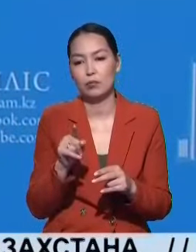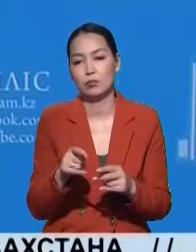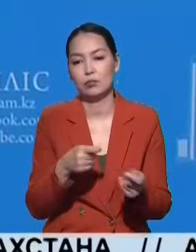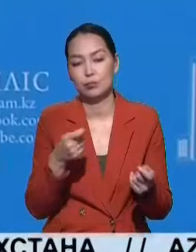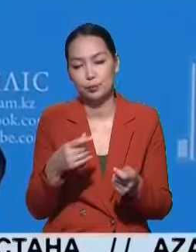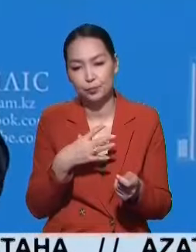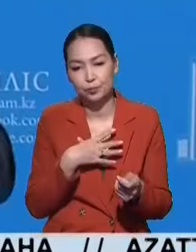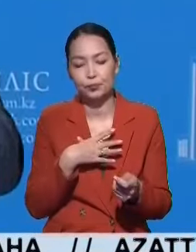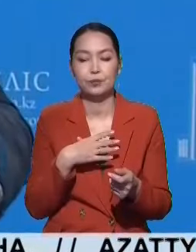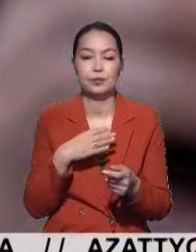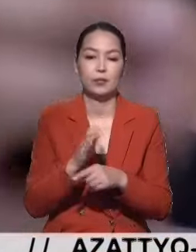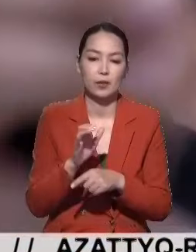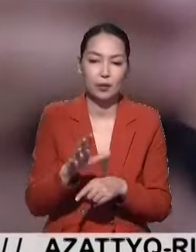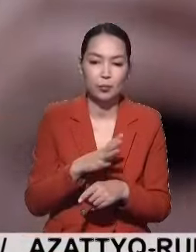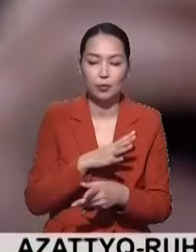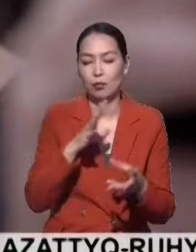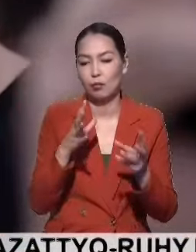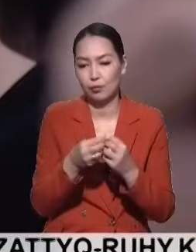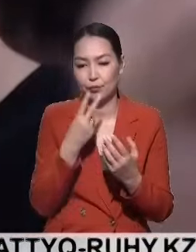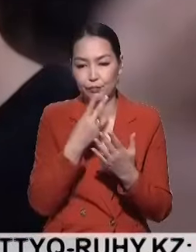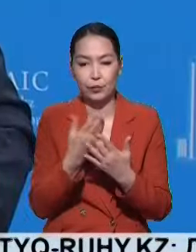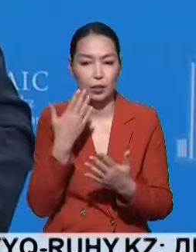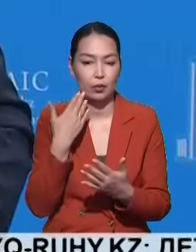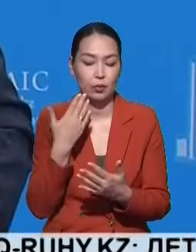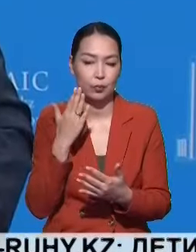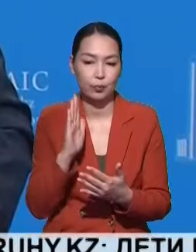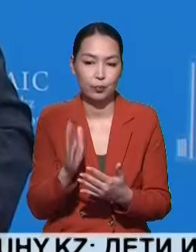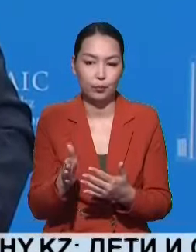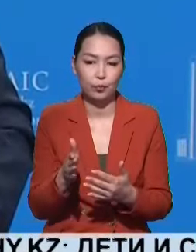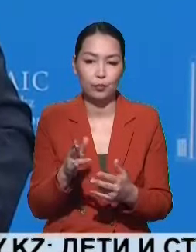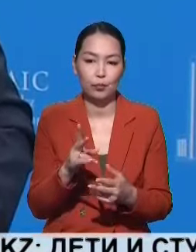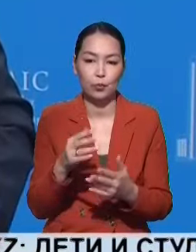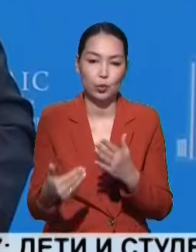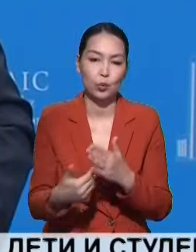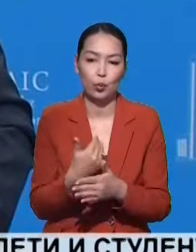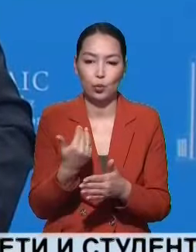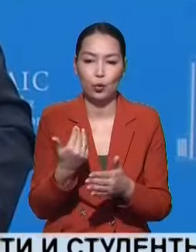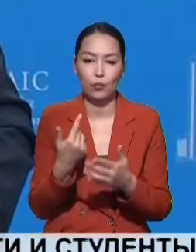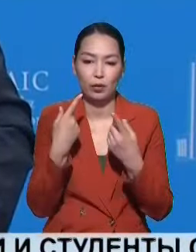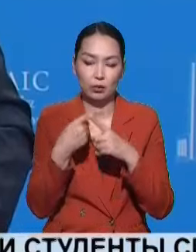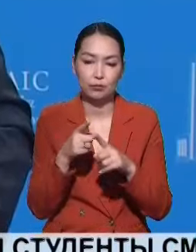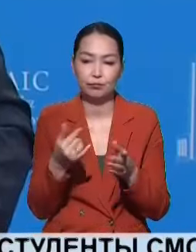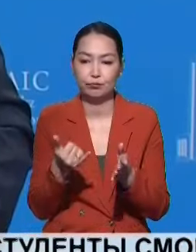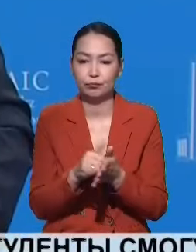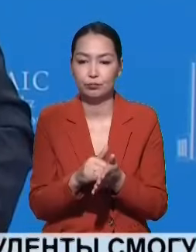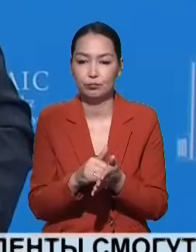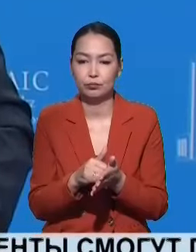суды, потому что затягивается из-за этого. С принятием нового закона